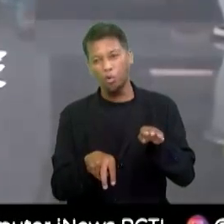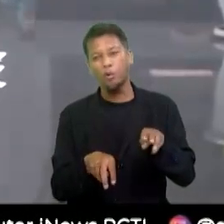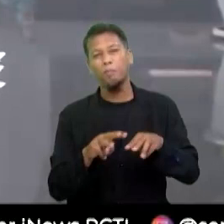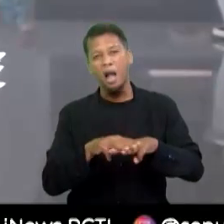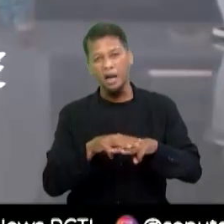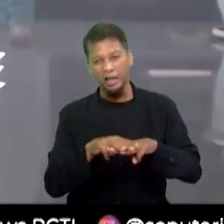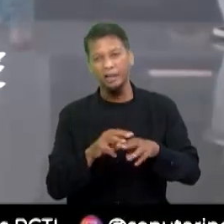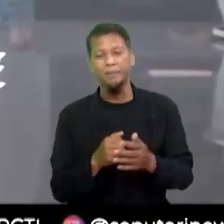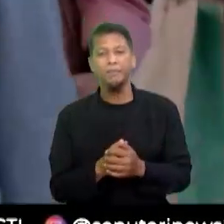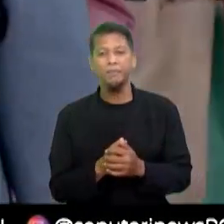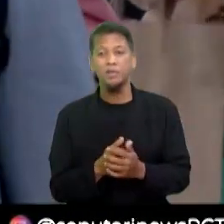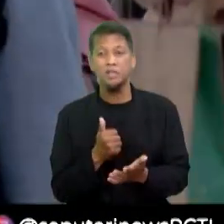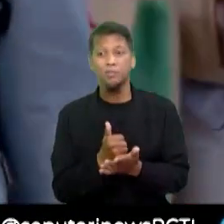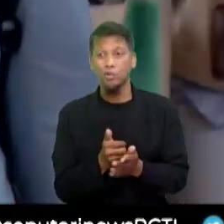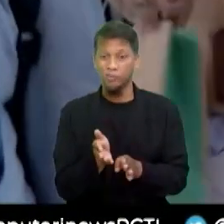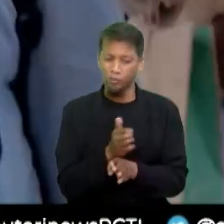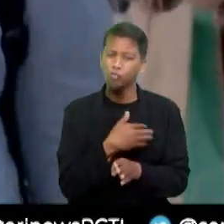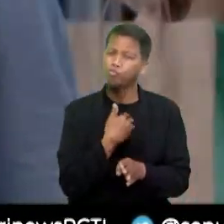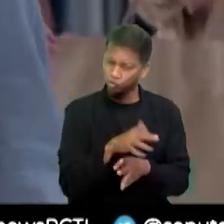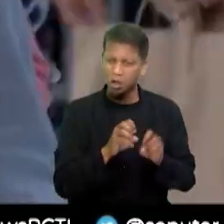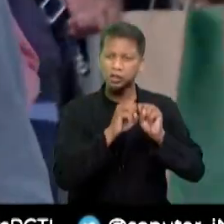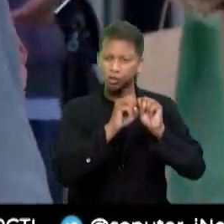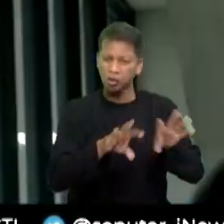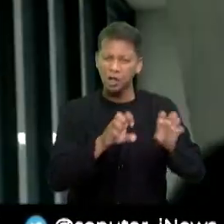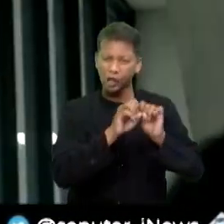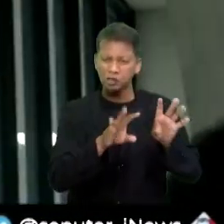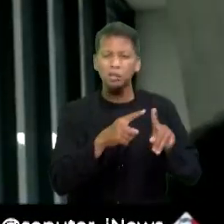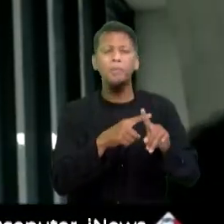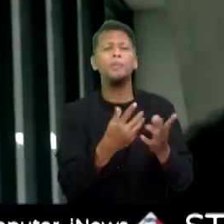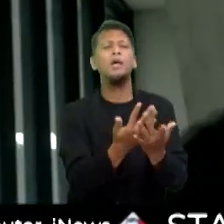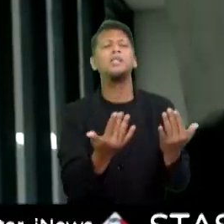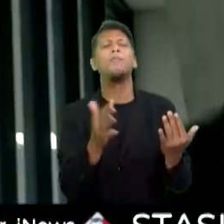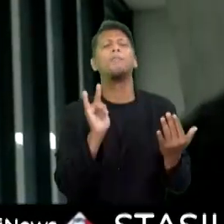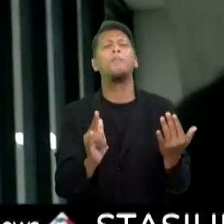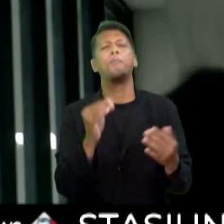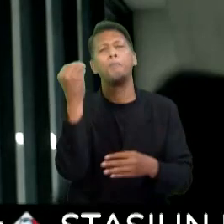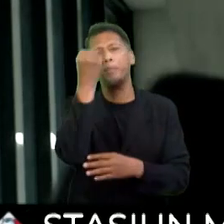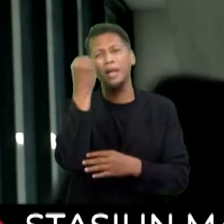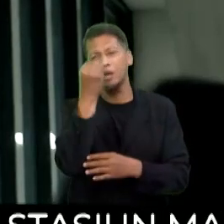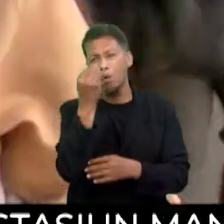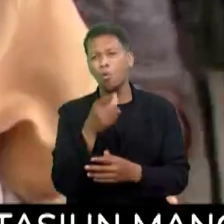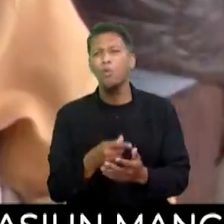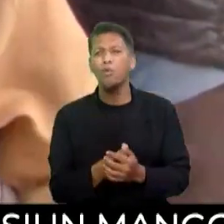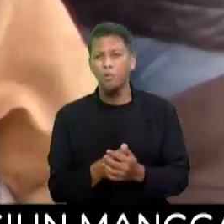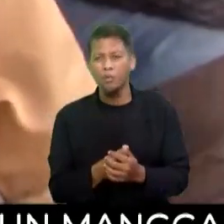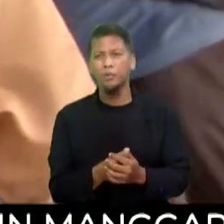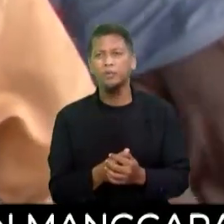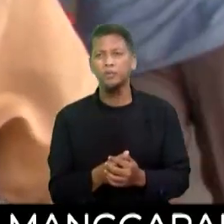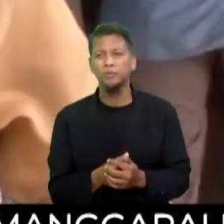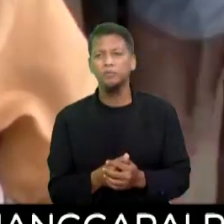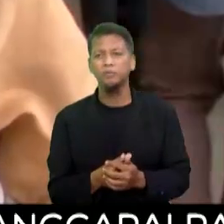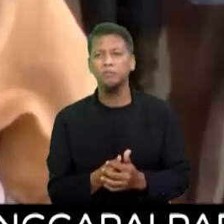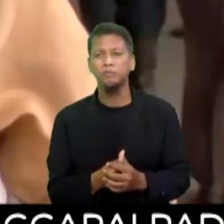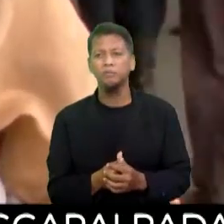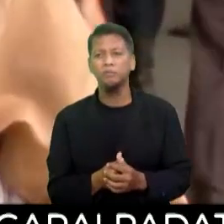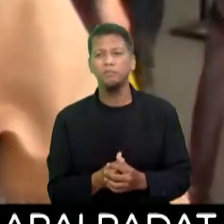jauh hari disosialisasikan, nyatanya masih banyak penumpang yang kebingungan dengan rute baru tersebut. Kalau menurut saya sih nggak